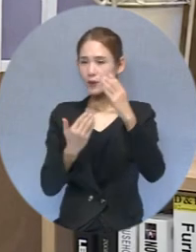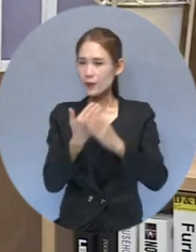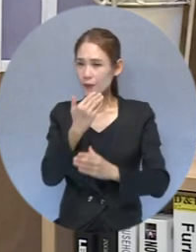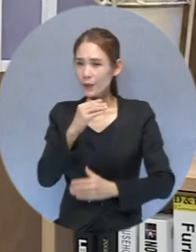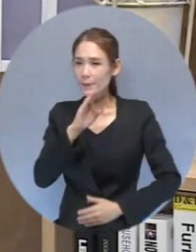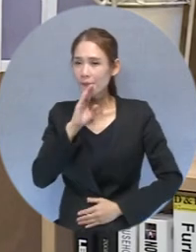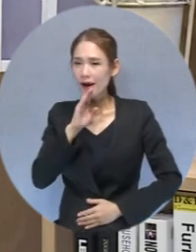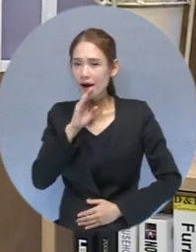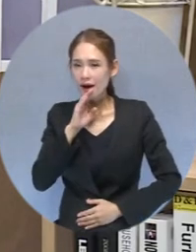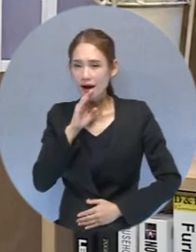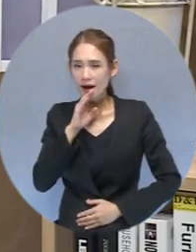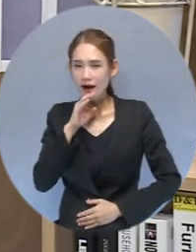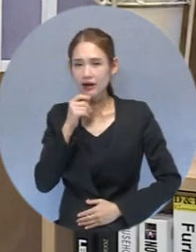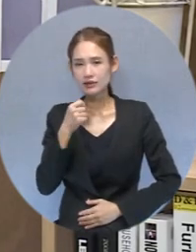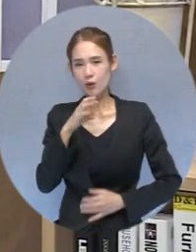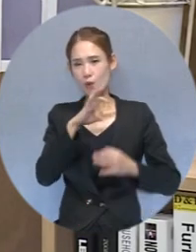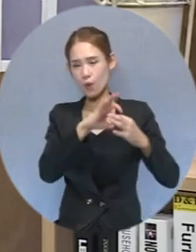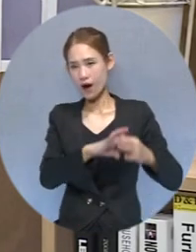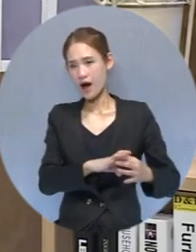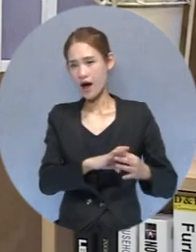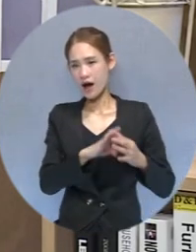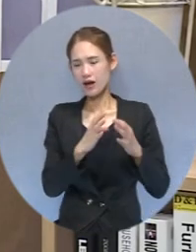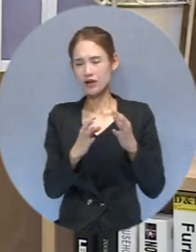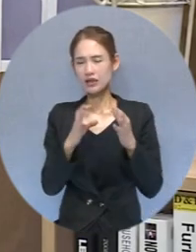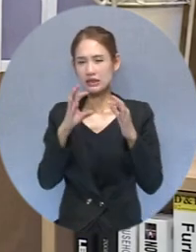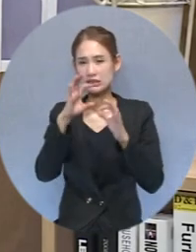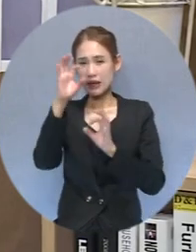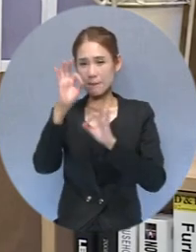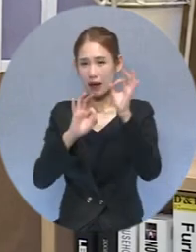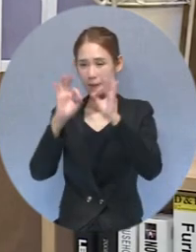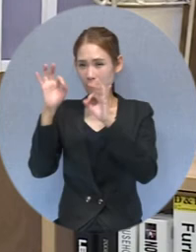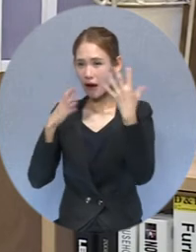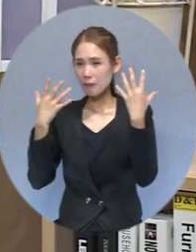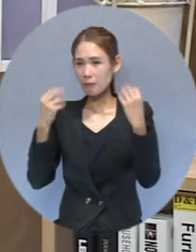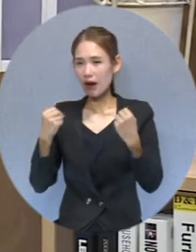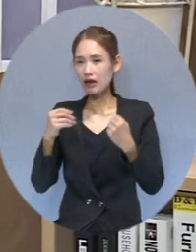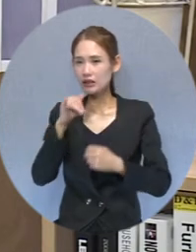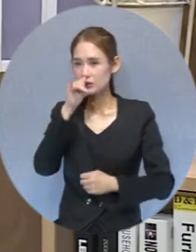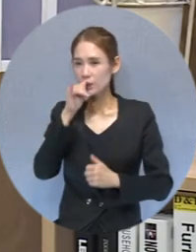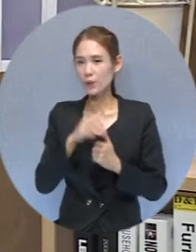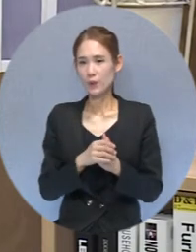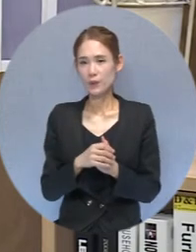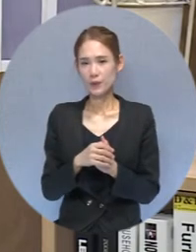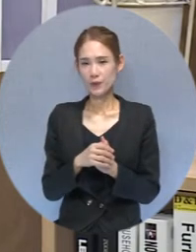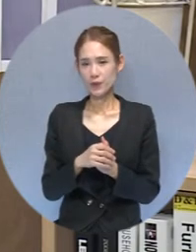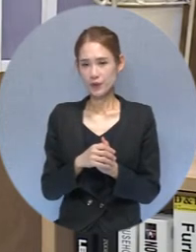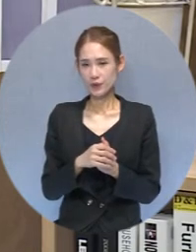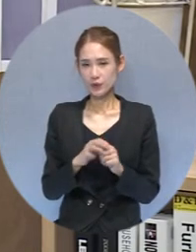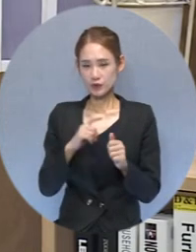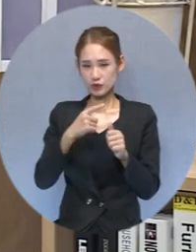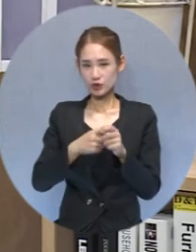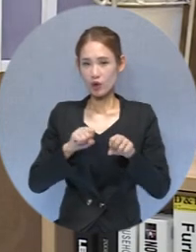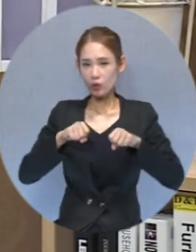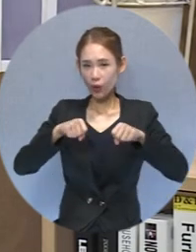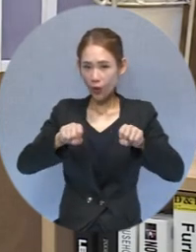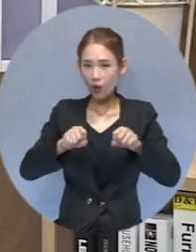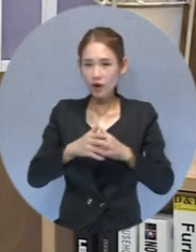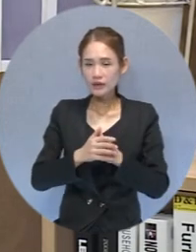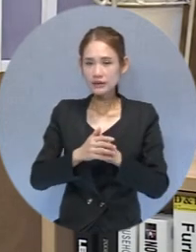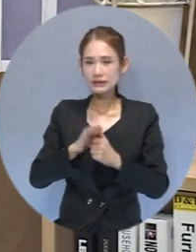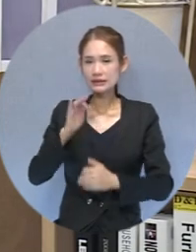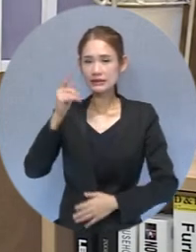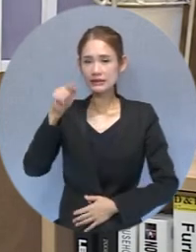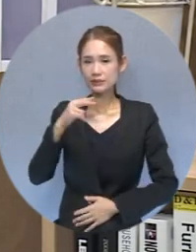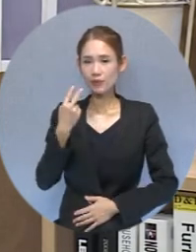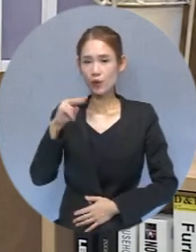생겨난 것이다 보니까 관련 사고도 계속해서 이어지고 있는 것 같습니다. 이 전동킥보드와 관련해서 좀